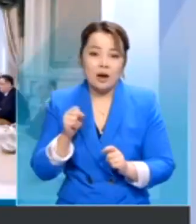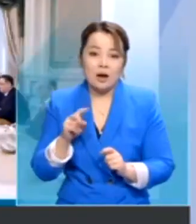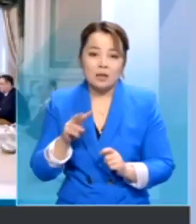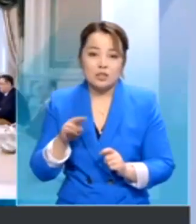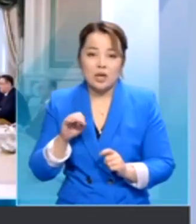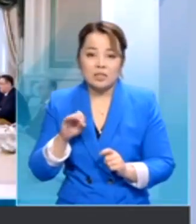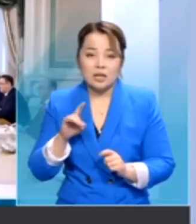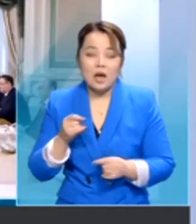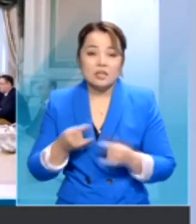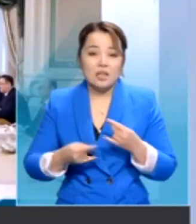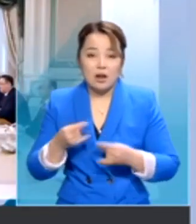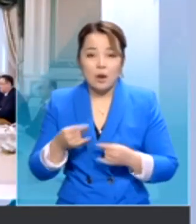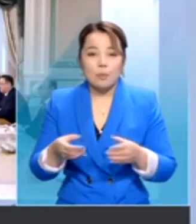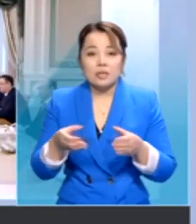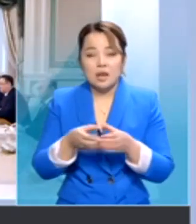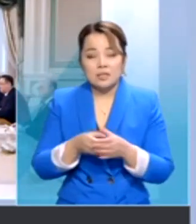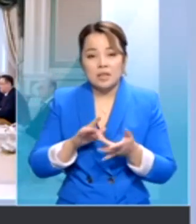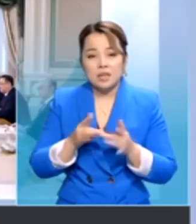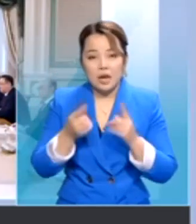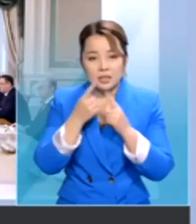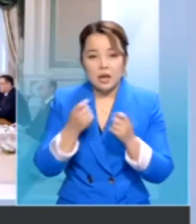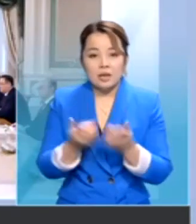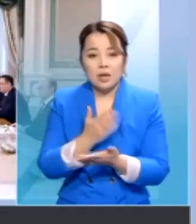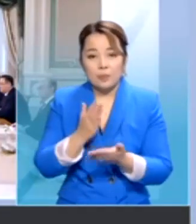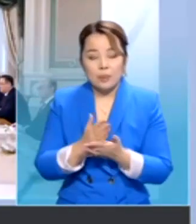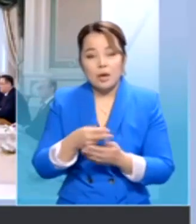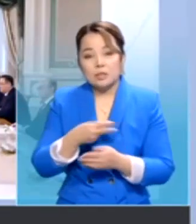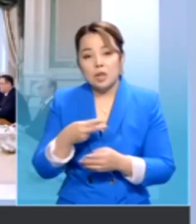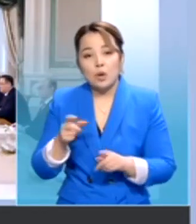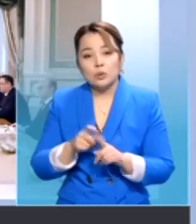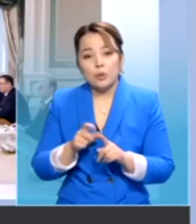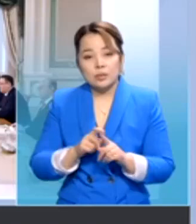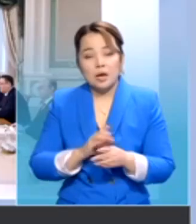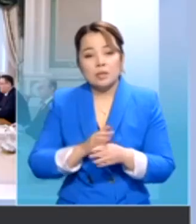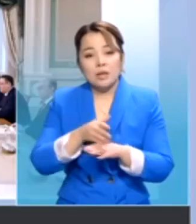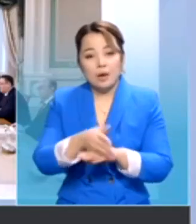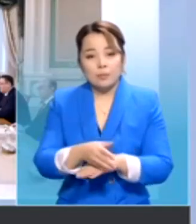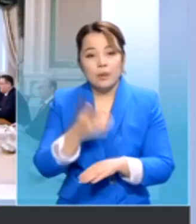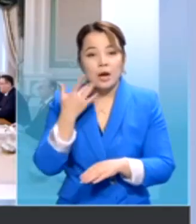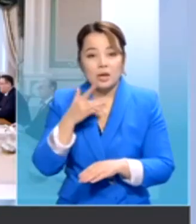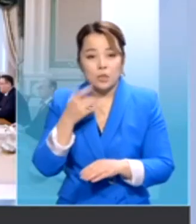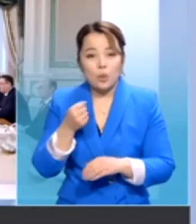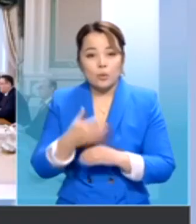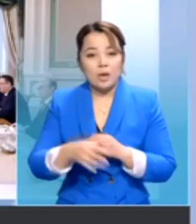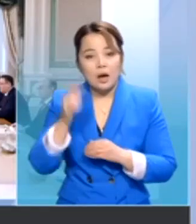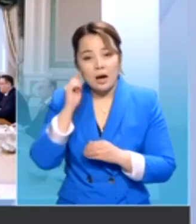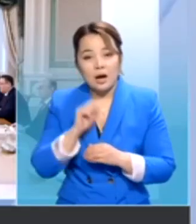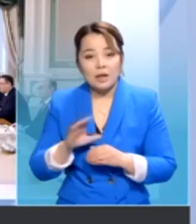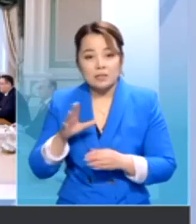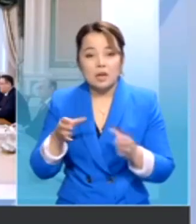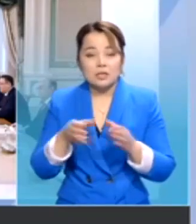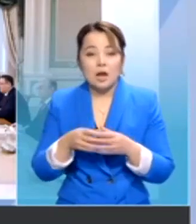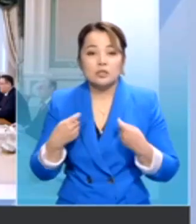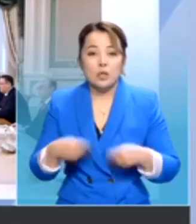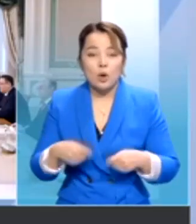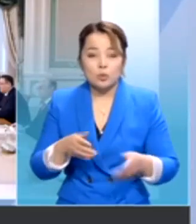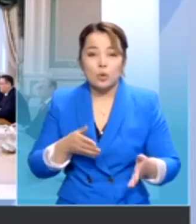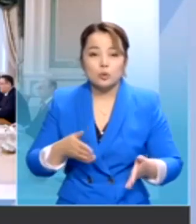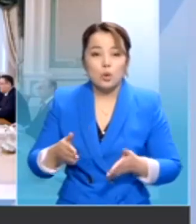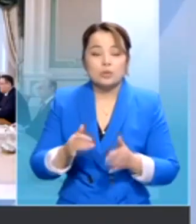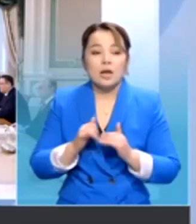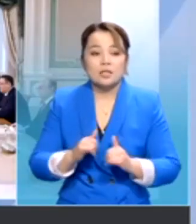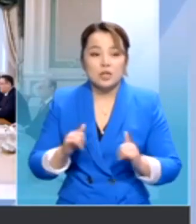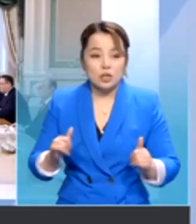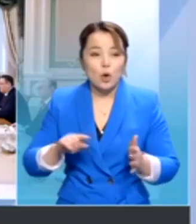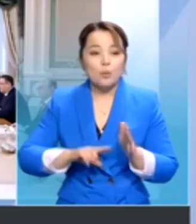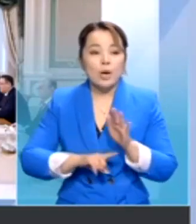Әл-Жазира телекомпаниясының сайтында жарық көрді. Мақалада осы сапар барысында Ақш-тың Орталық Азия өңіріндегі сауда жолдарын кеңейту